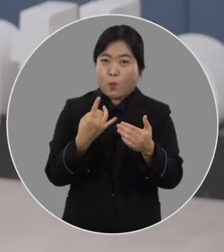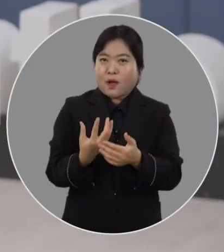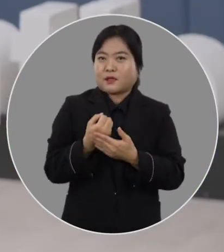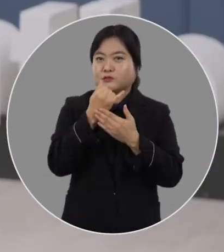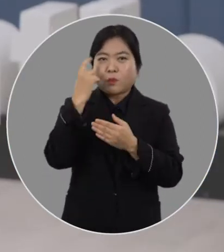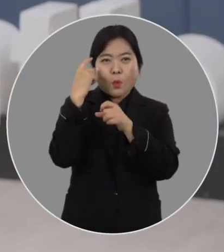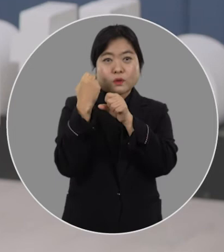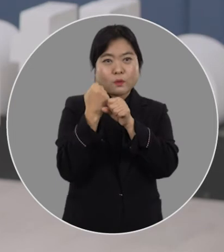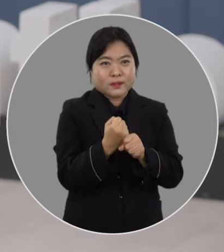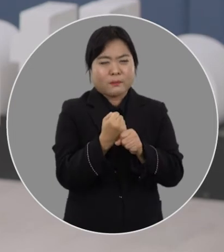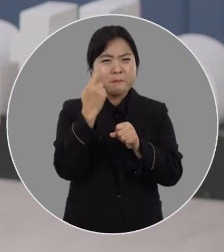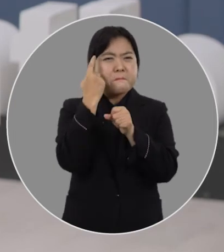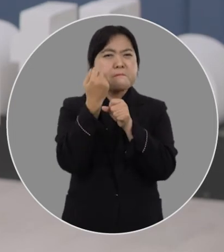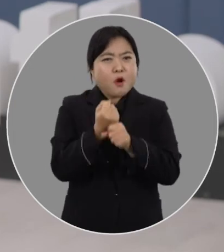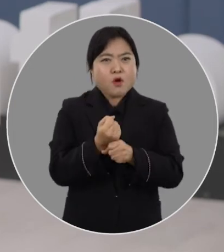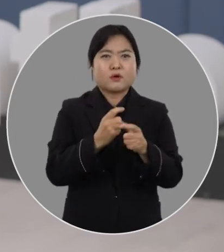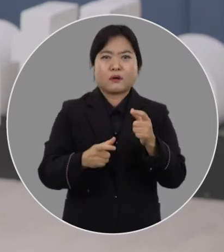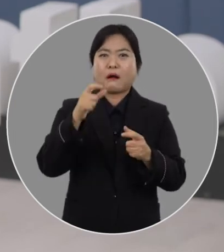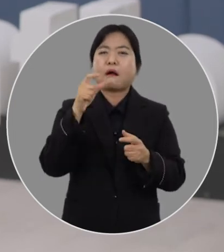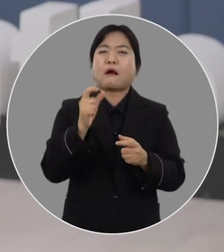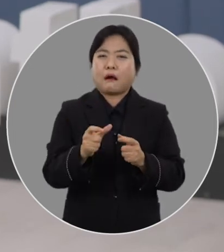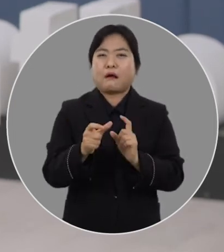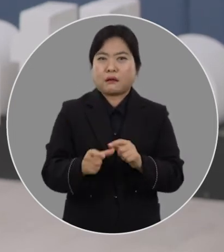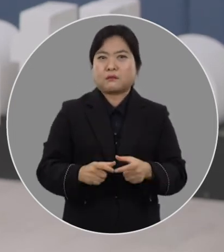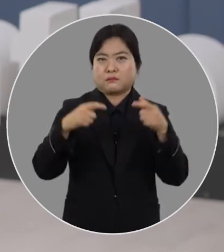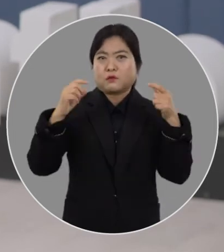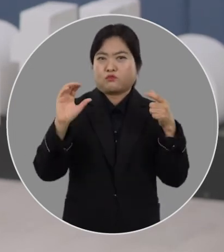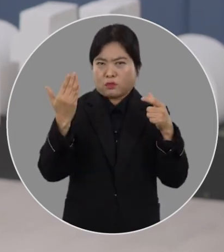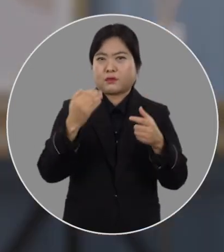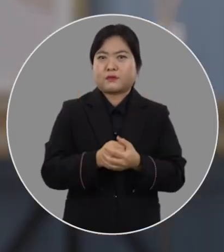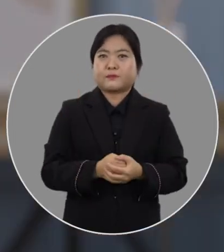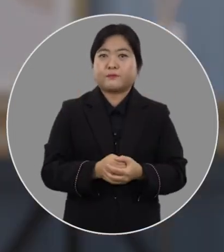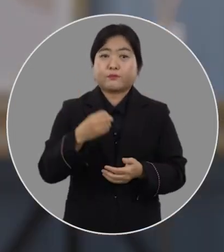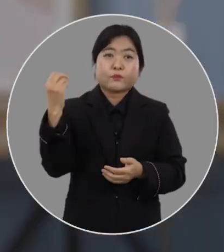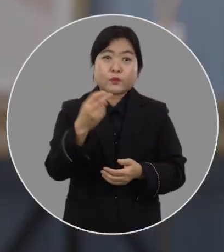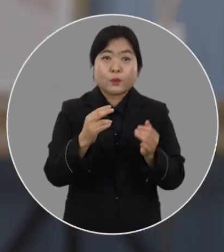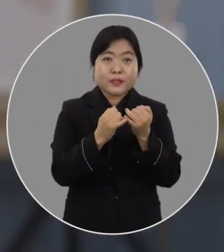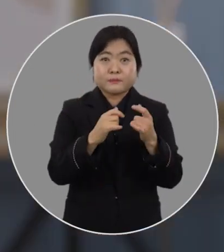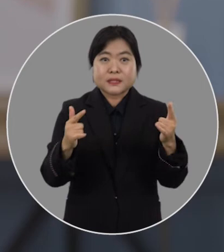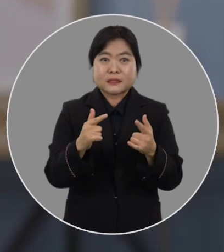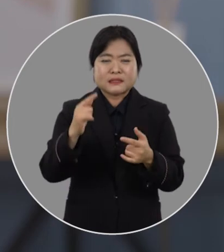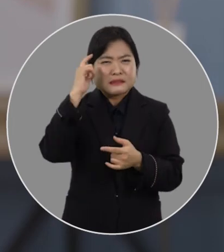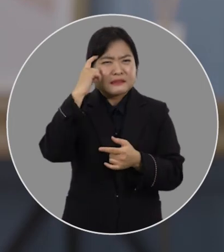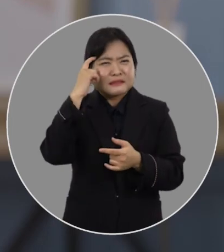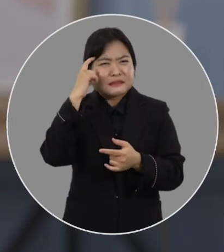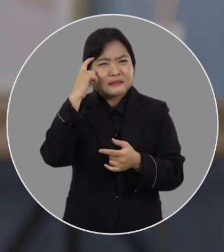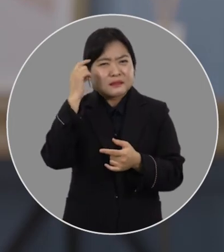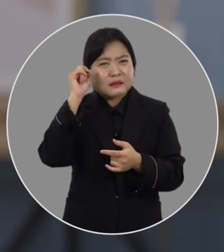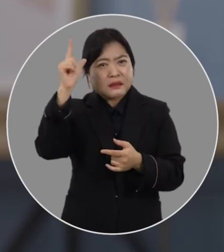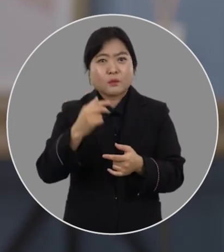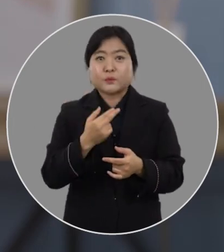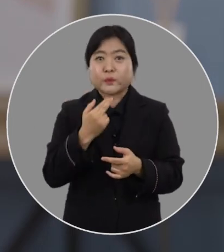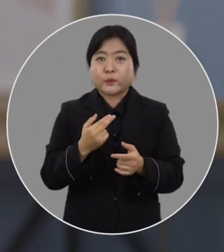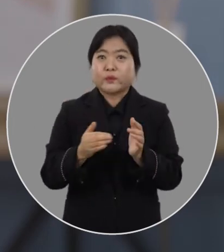있던 고정관념, 편견을 강화시킬 가능성이 높아지는 것이죠. 게다가 사람들은 인지 부조화를 피하기